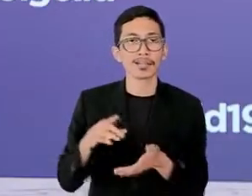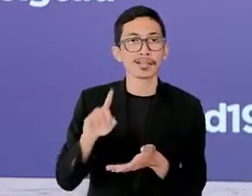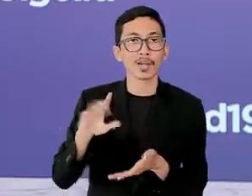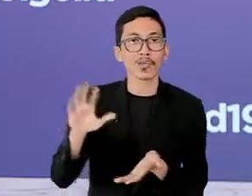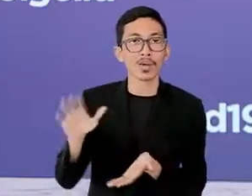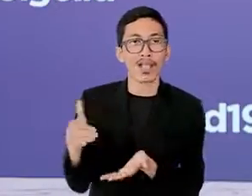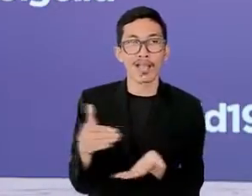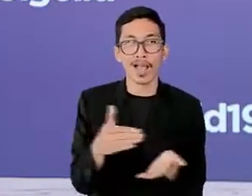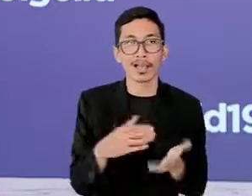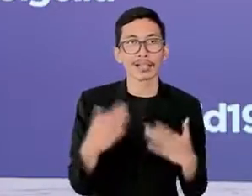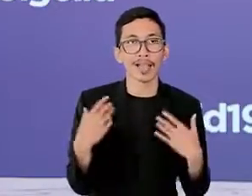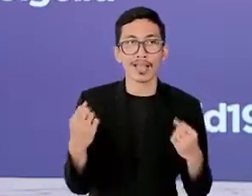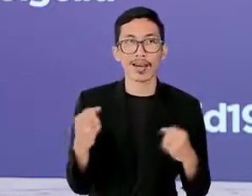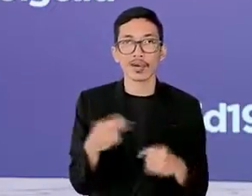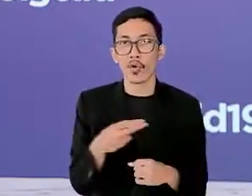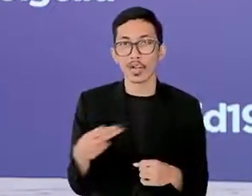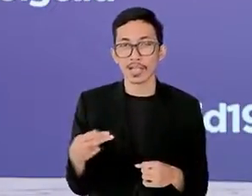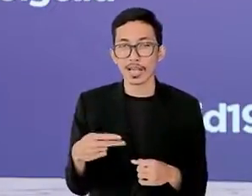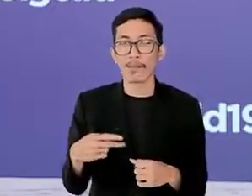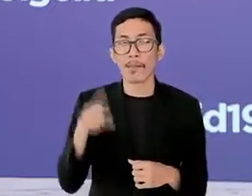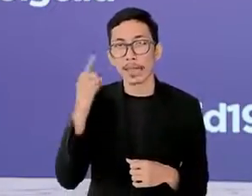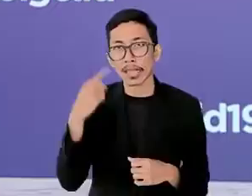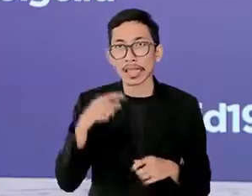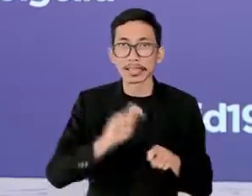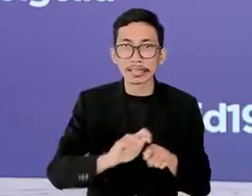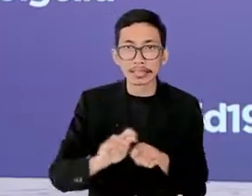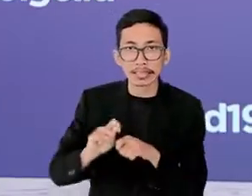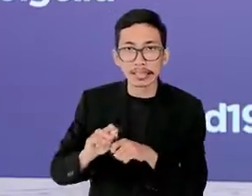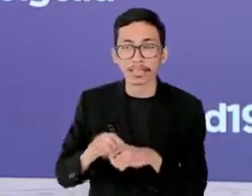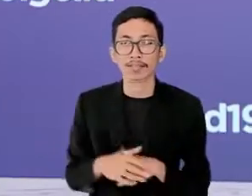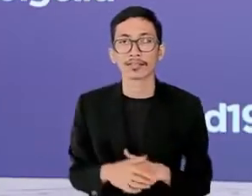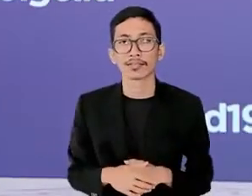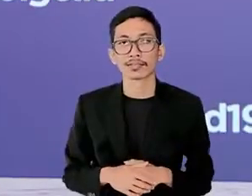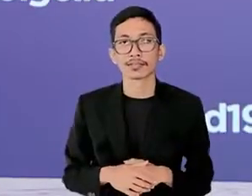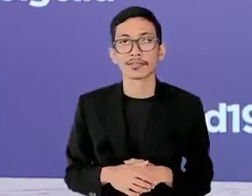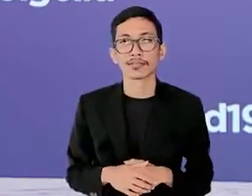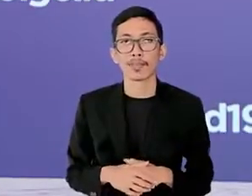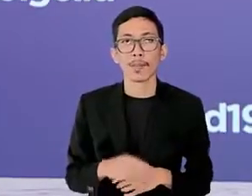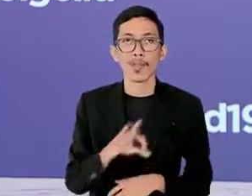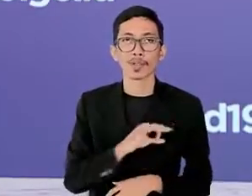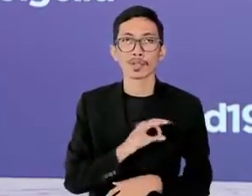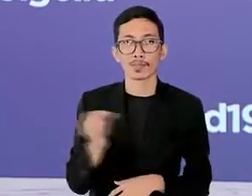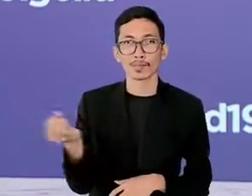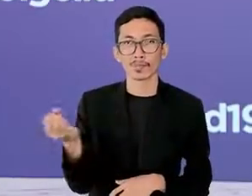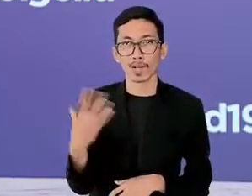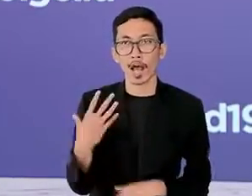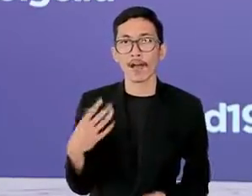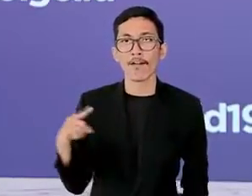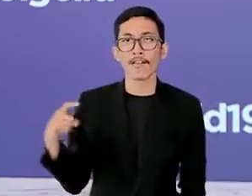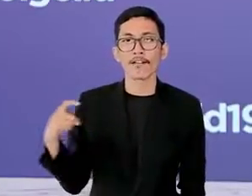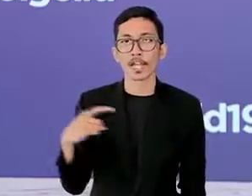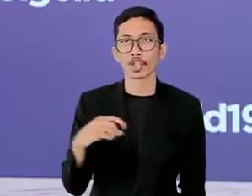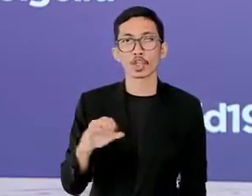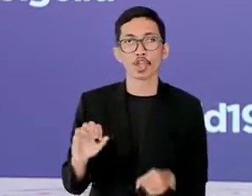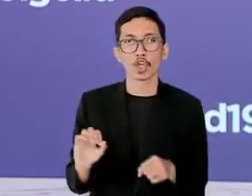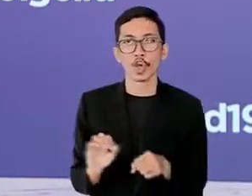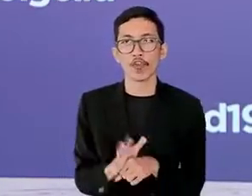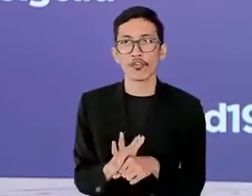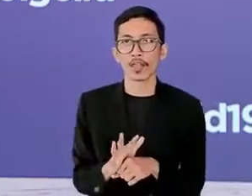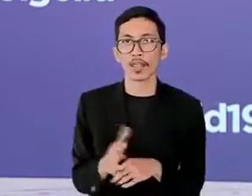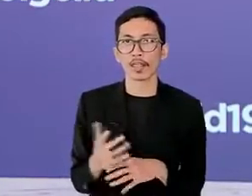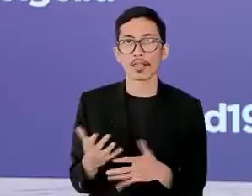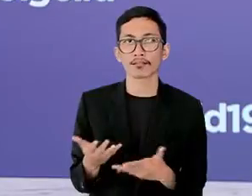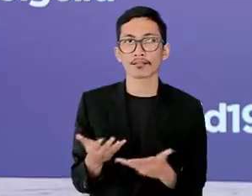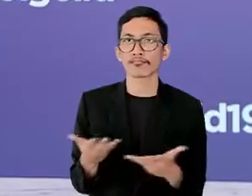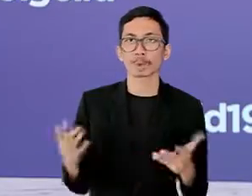kesehatan di Indonesia sebagaimana pesan presiden bahwa virus cover 19 senantiasa mengintai